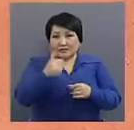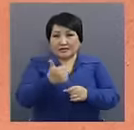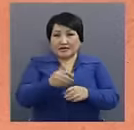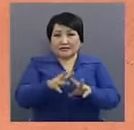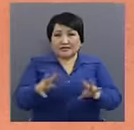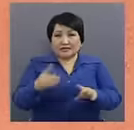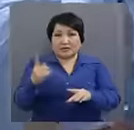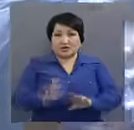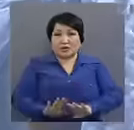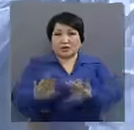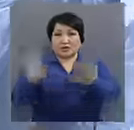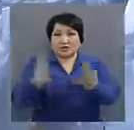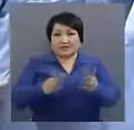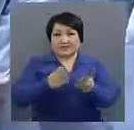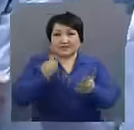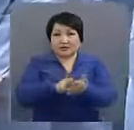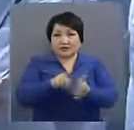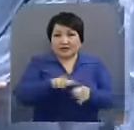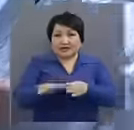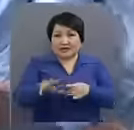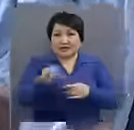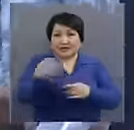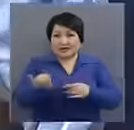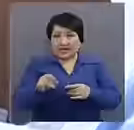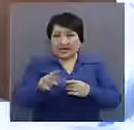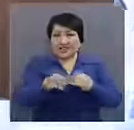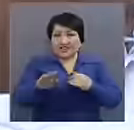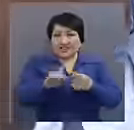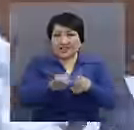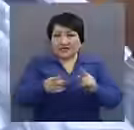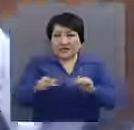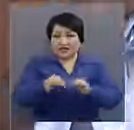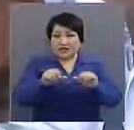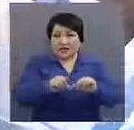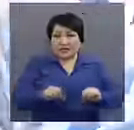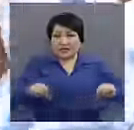орынбасары қызметін орындады. Ал мамырда жер реформасы бойынша комиссияға төрағалық етті.